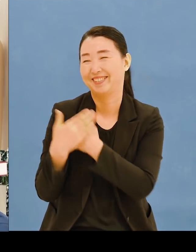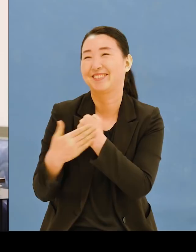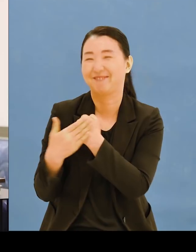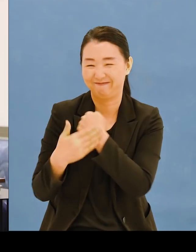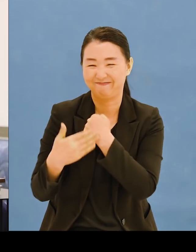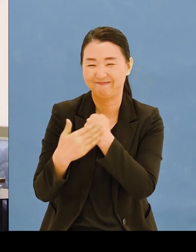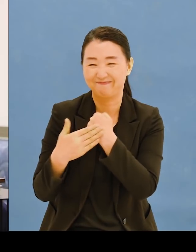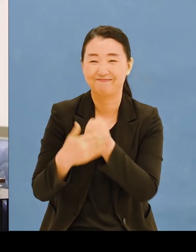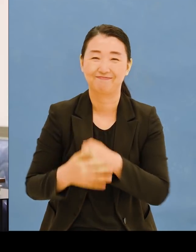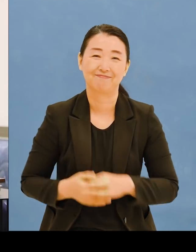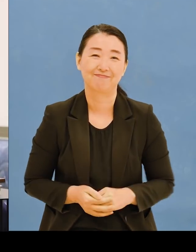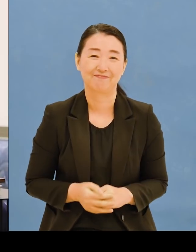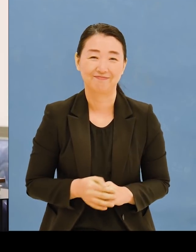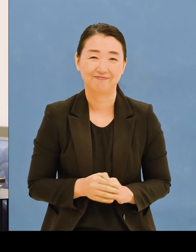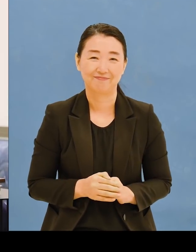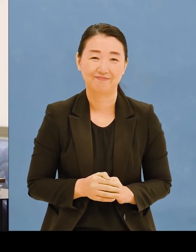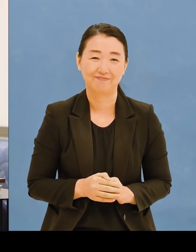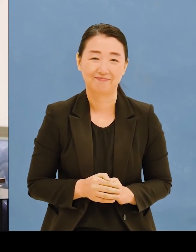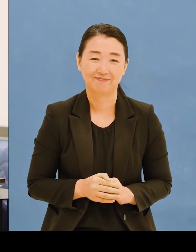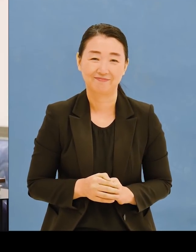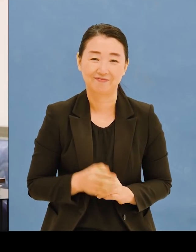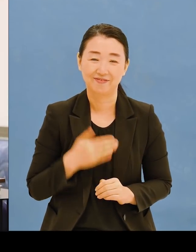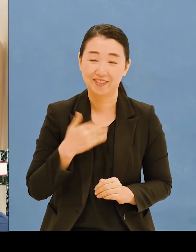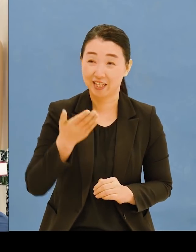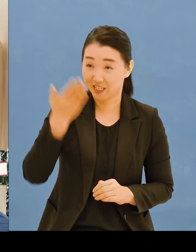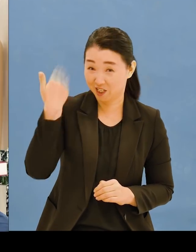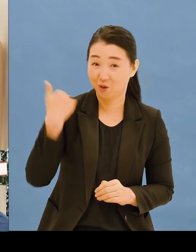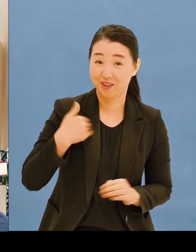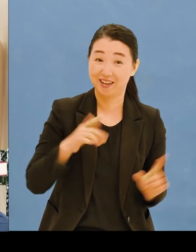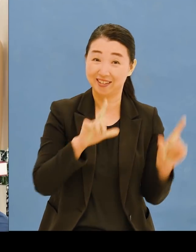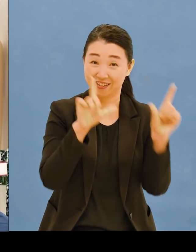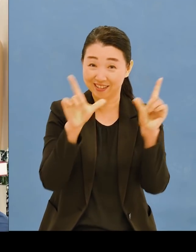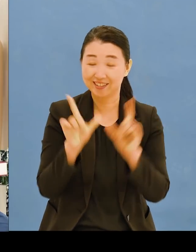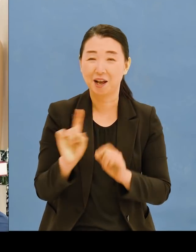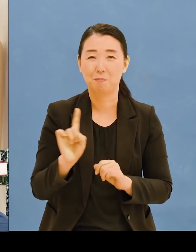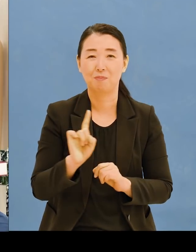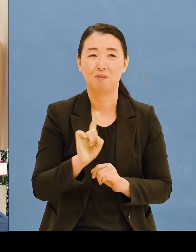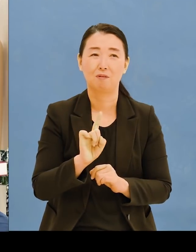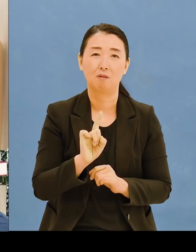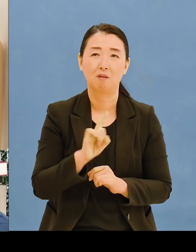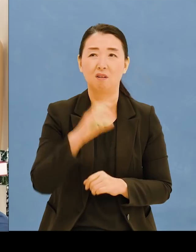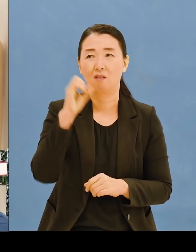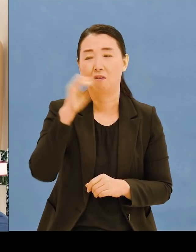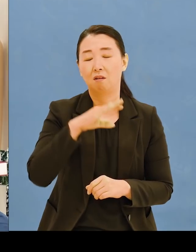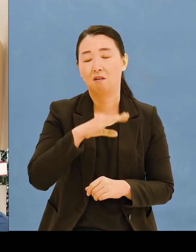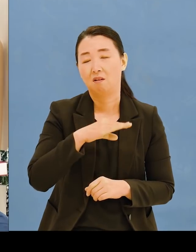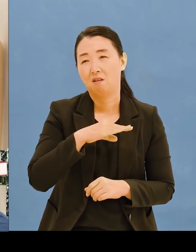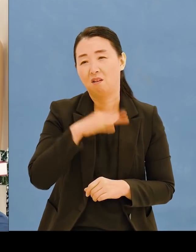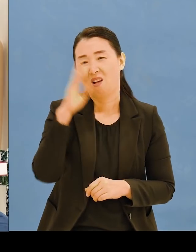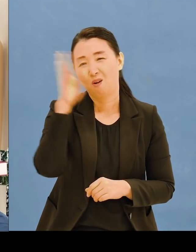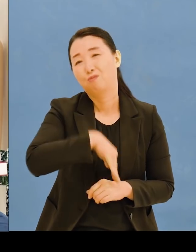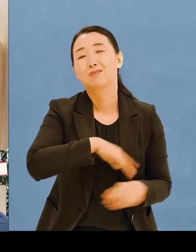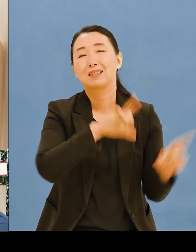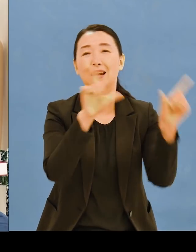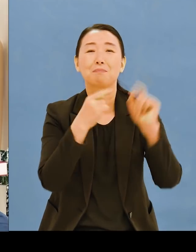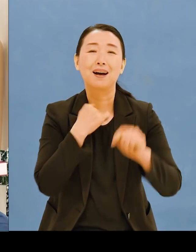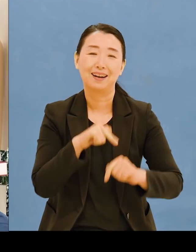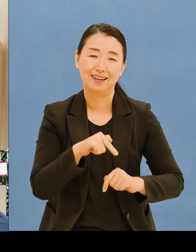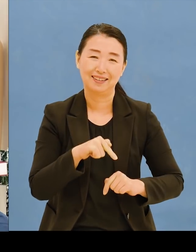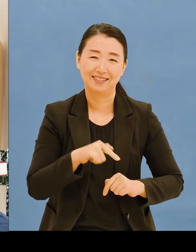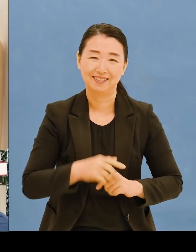은혜죠, 은혜. 사실 저는 이전에 저의 삶이 네. 너무도 형편없었고